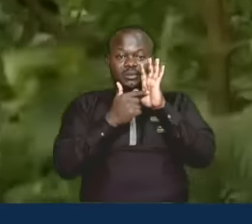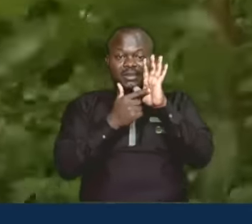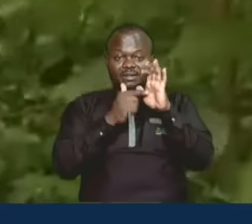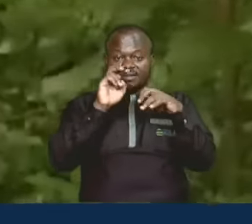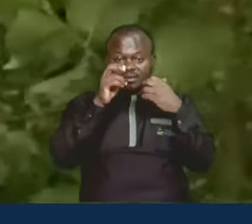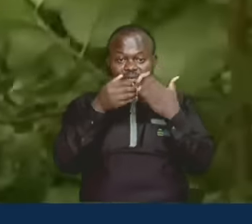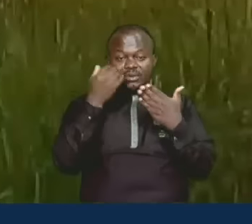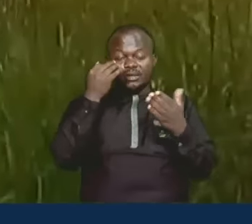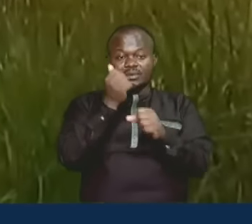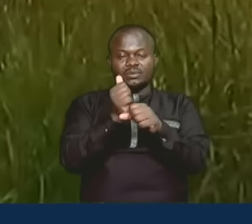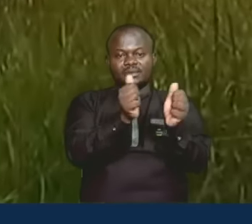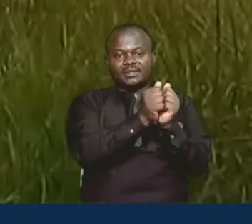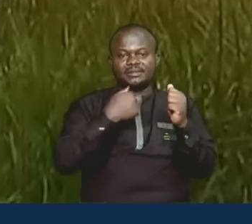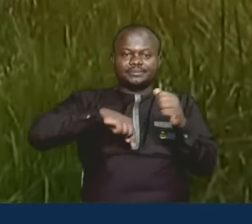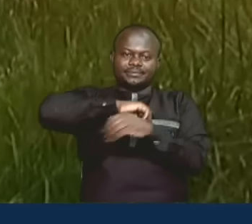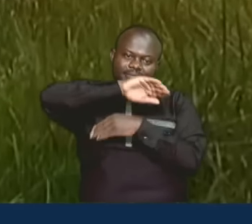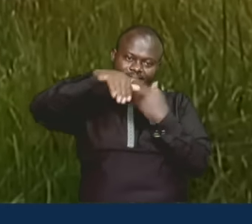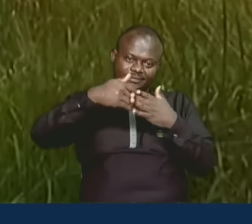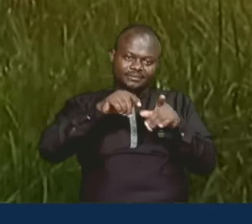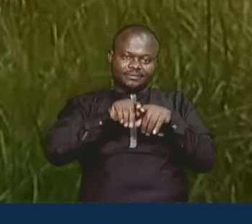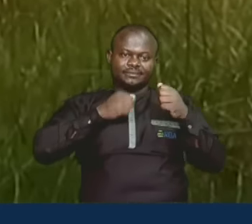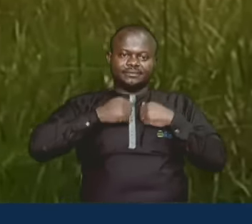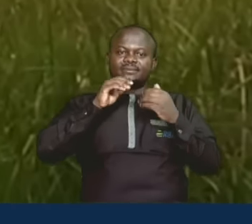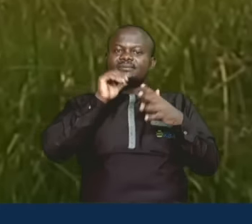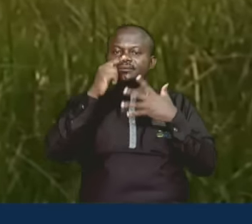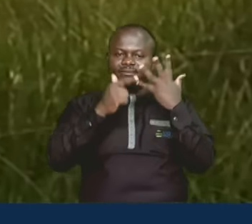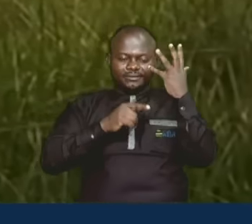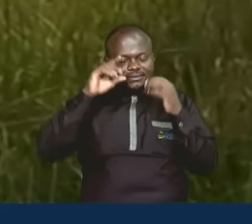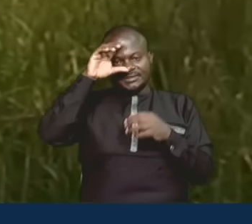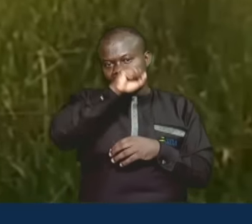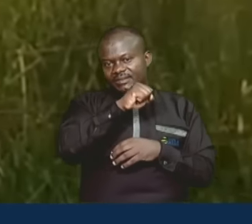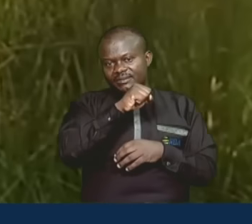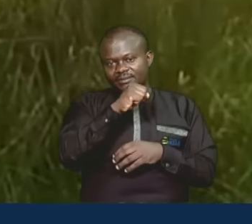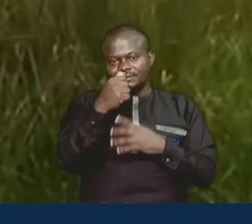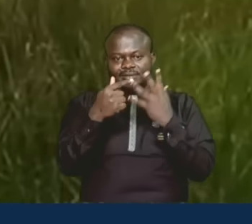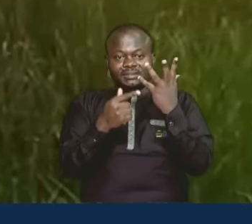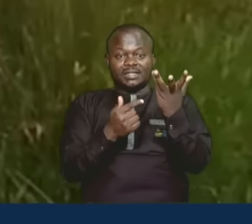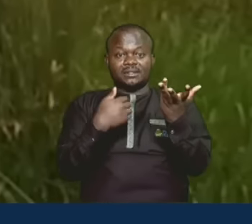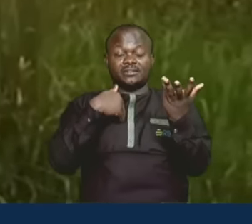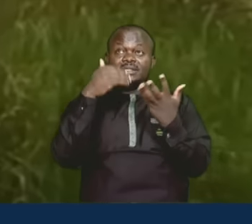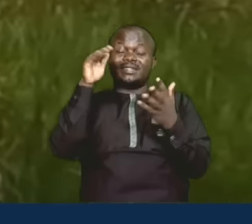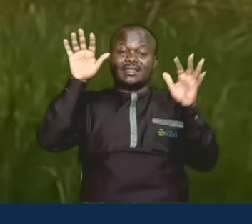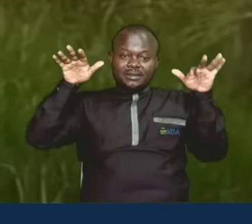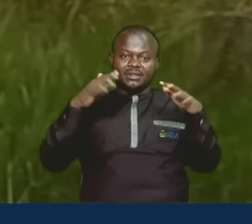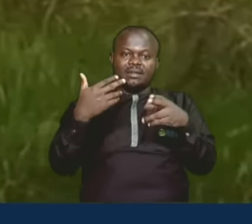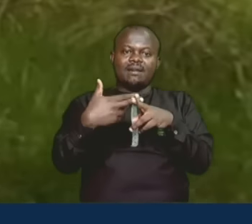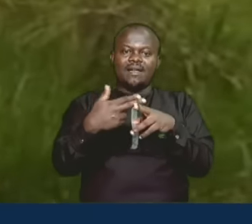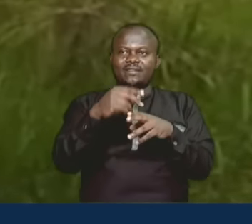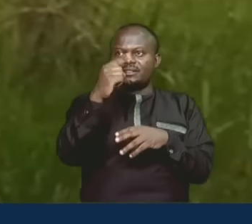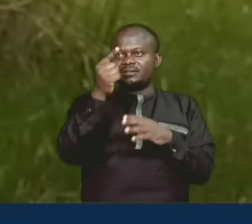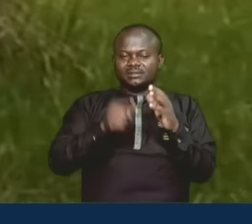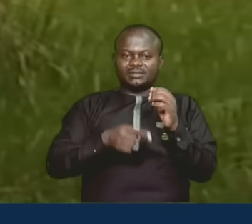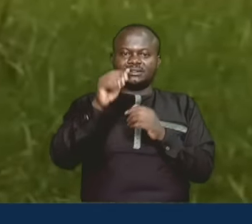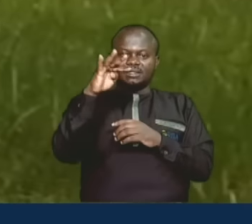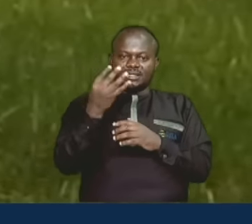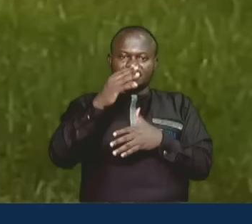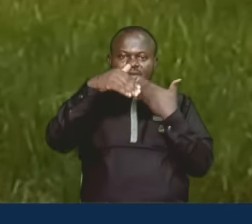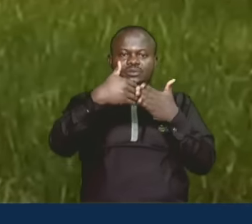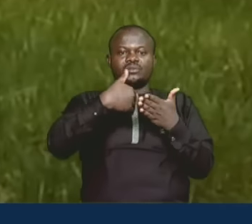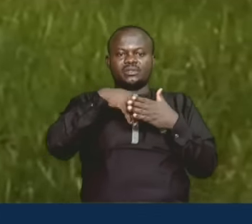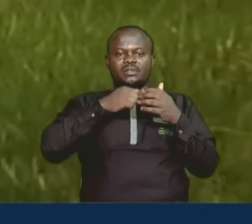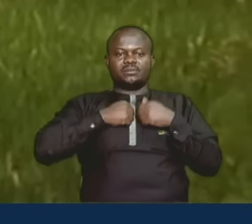iyo dukoreye hamwe twese nk'abanyarwanda ntacyo twakwiyemeza ntitukigereho. Ni igishanga gifite imisambi hafi kimwe cya kane cy'imisambi yose dufite mu